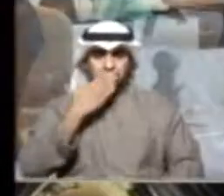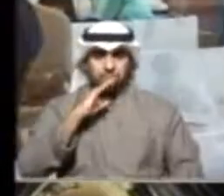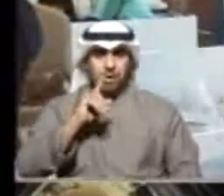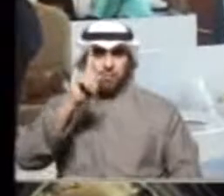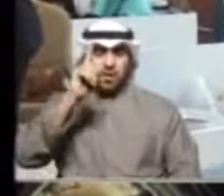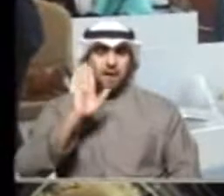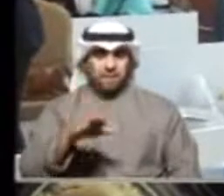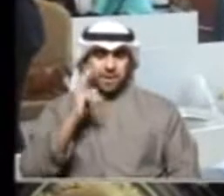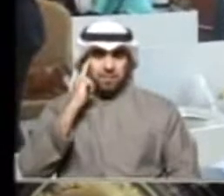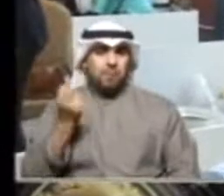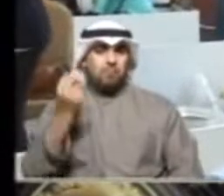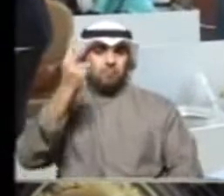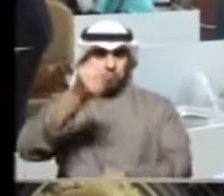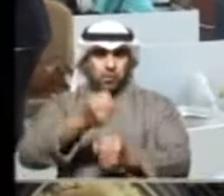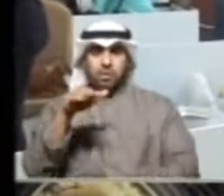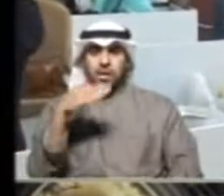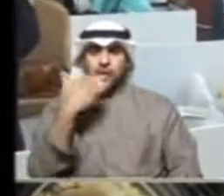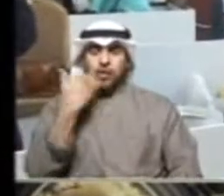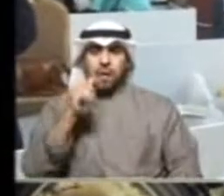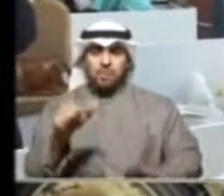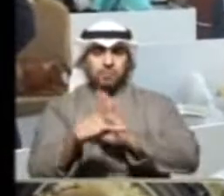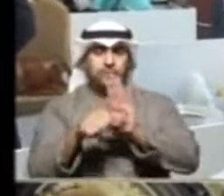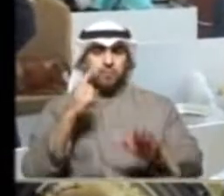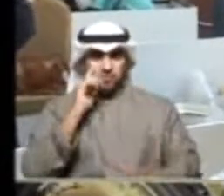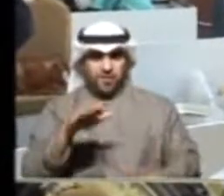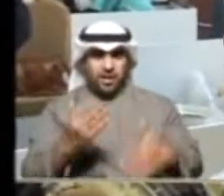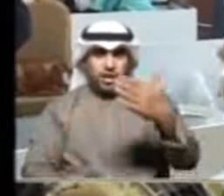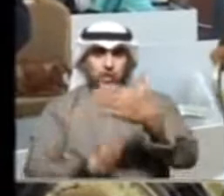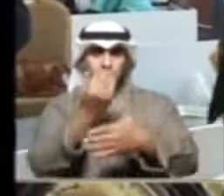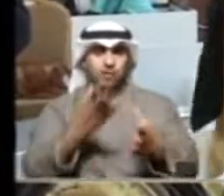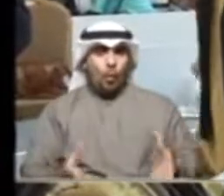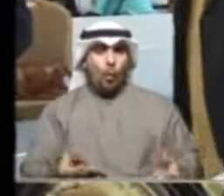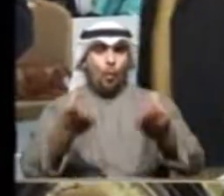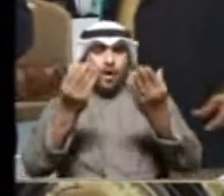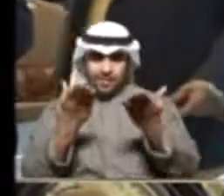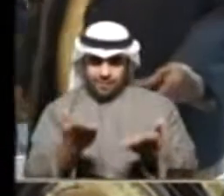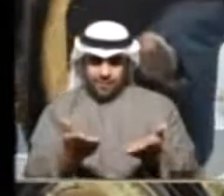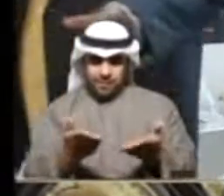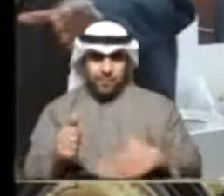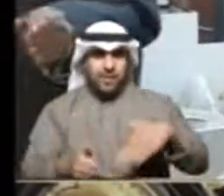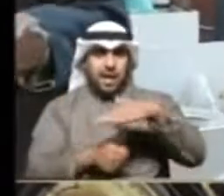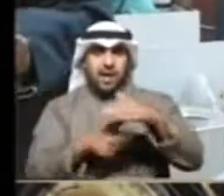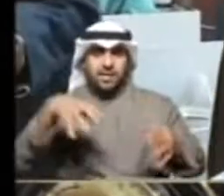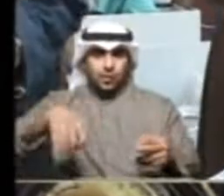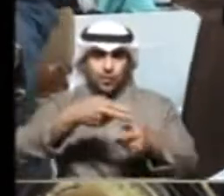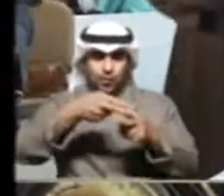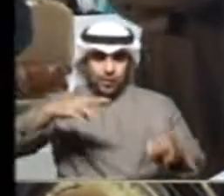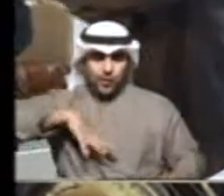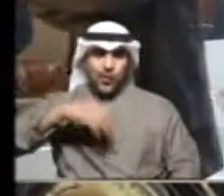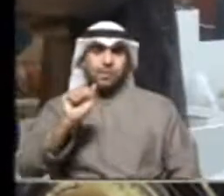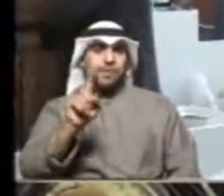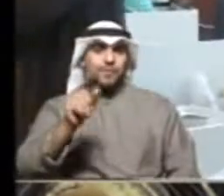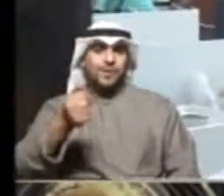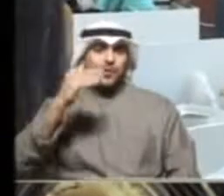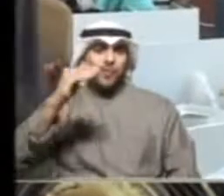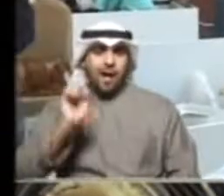تطلع. ثاني مشاركة لي بمعرض المباركية، أشكر صاحب السمو أمير البلاد شيخ صباح الأحمد الجابر الصباح على